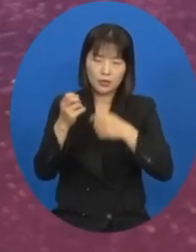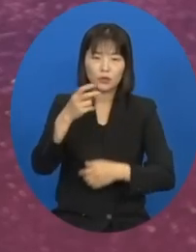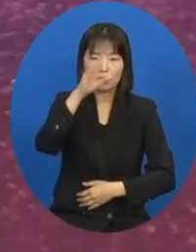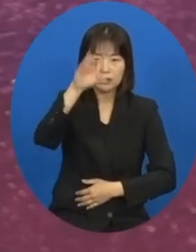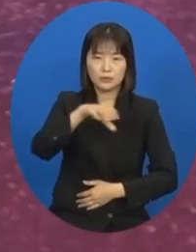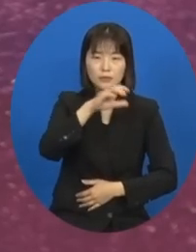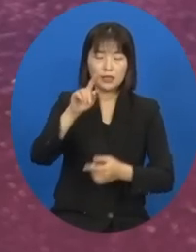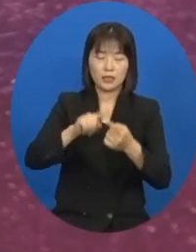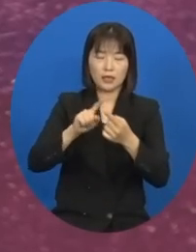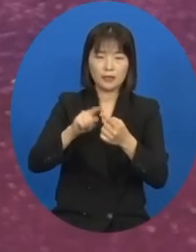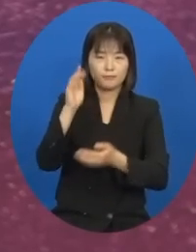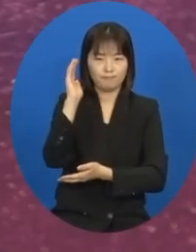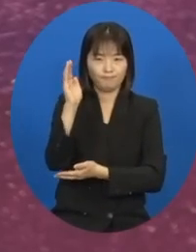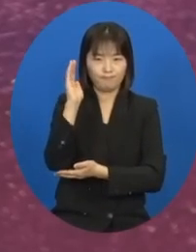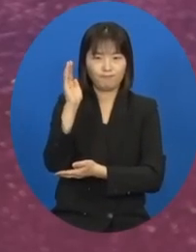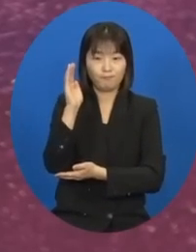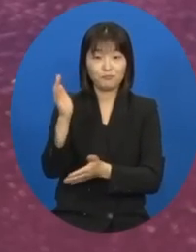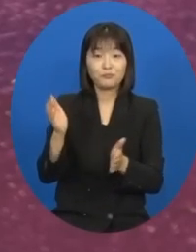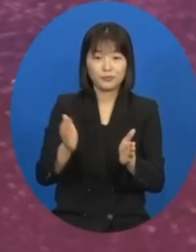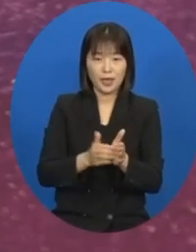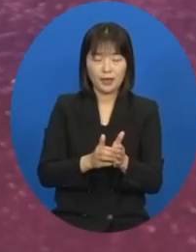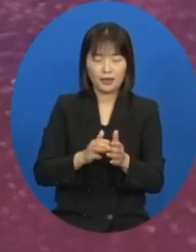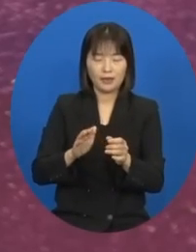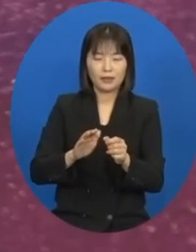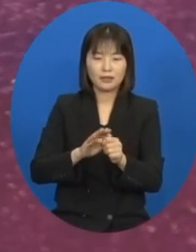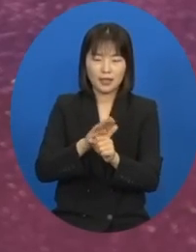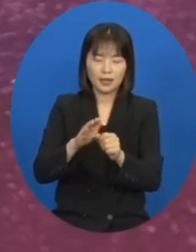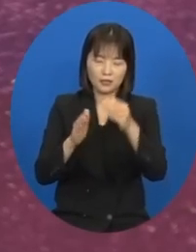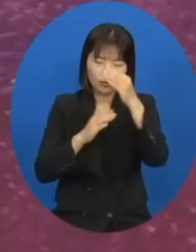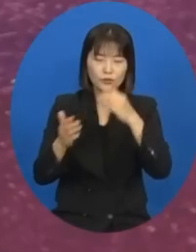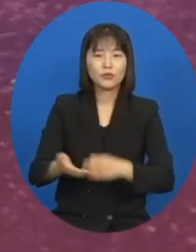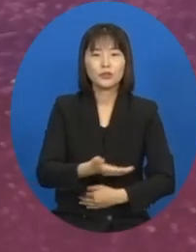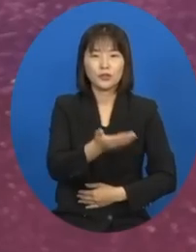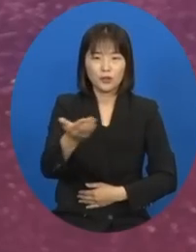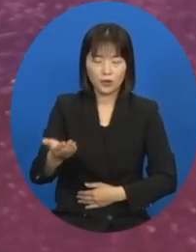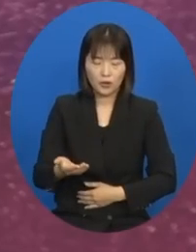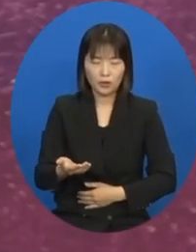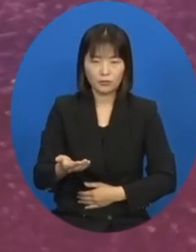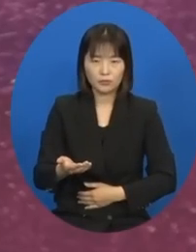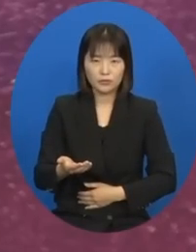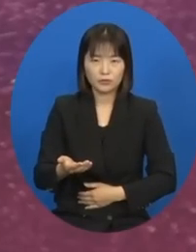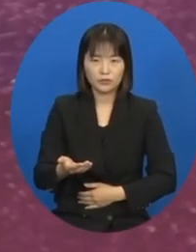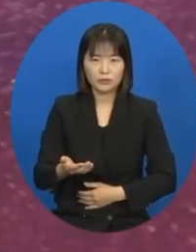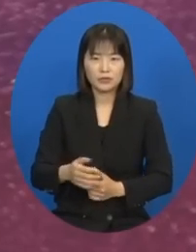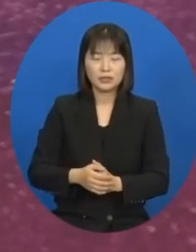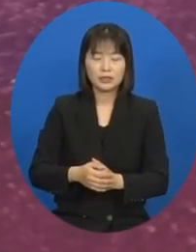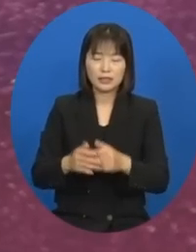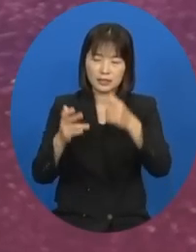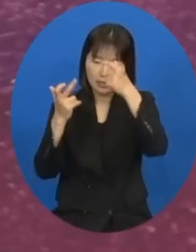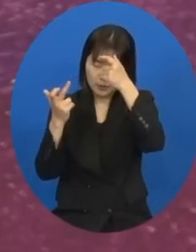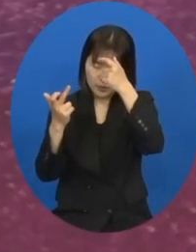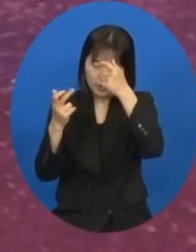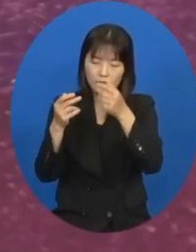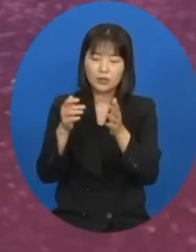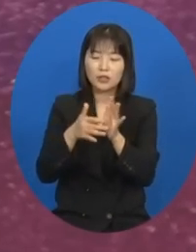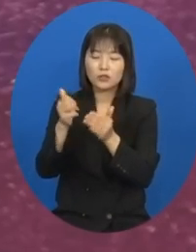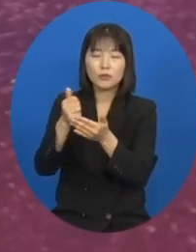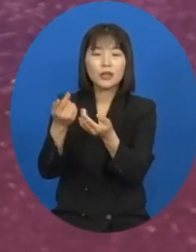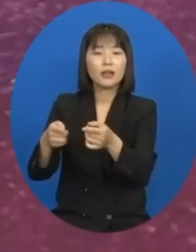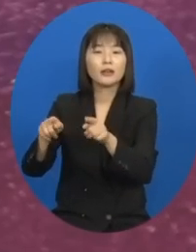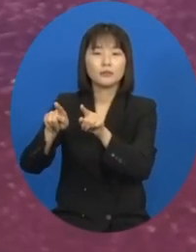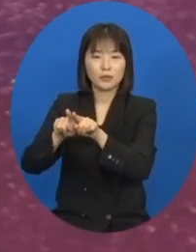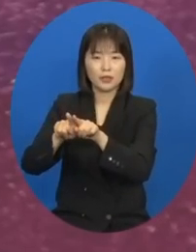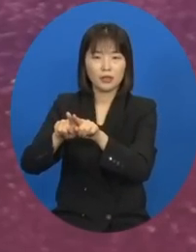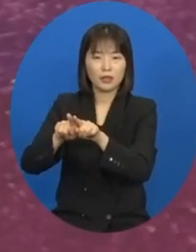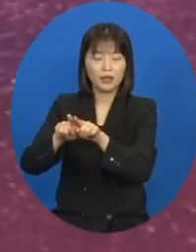십자가에 대하여 나누었습니다 사랑하는 성도 여러분은 겟세마네 동산에서 예수님과 함께